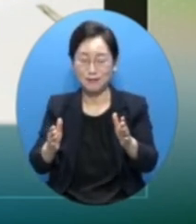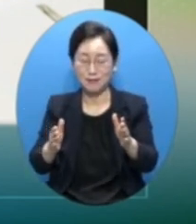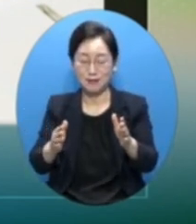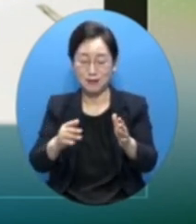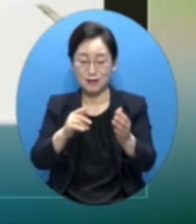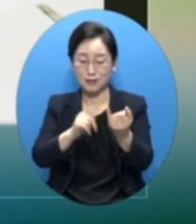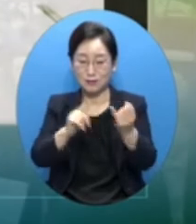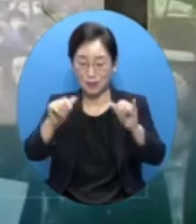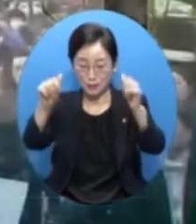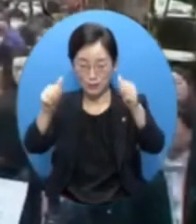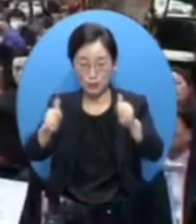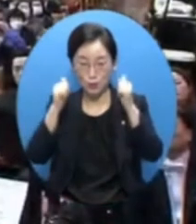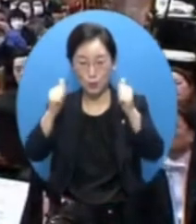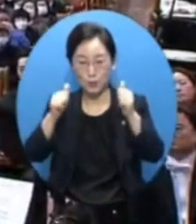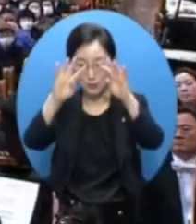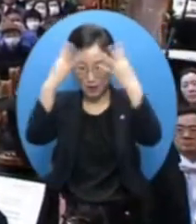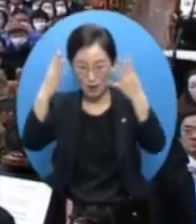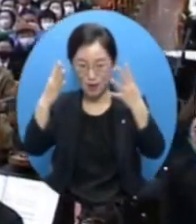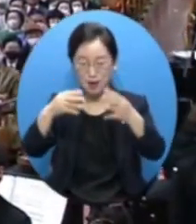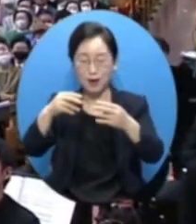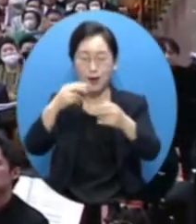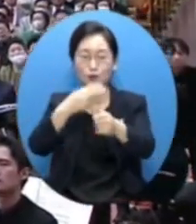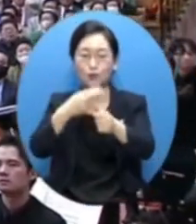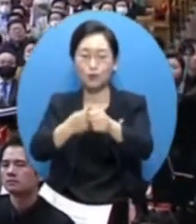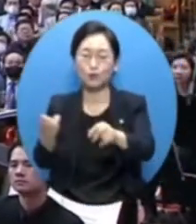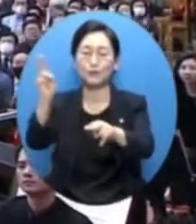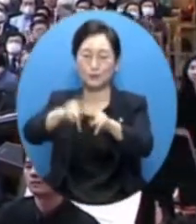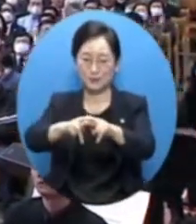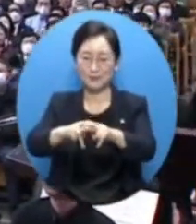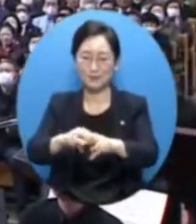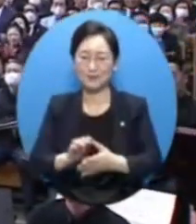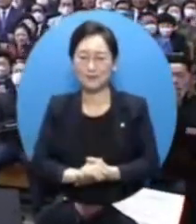졸업한 대학의 교수로 부임하게 됐습니다. 할렐루야.